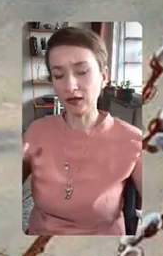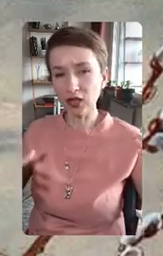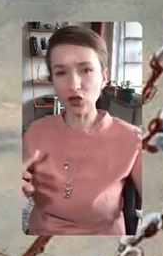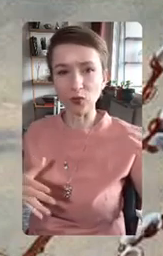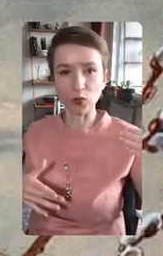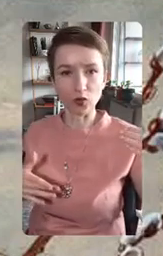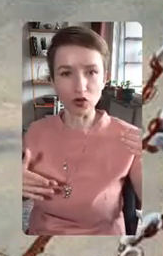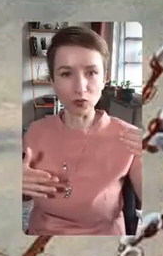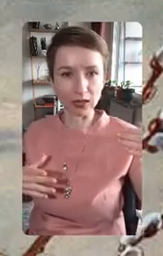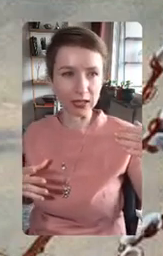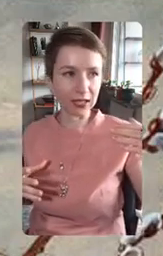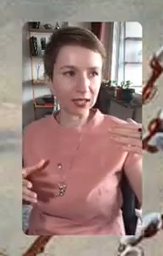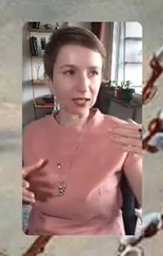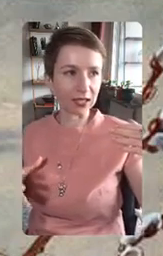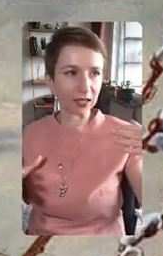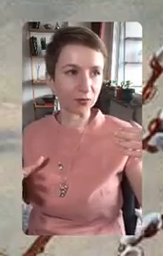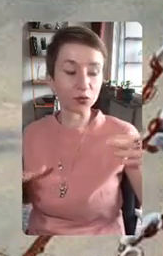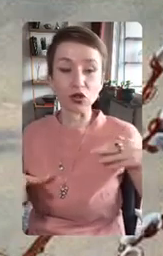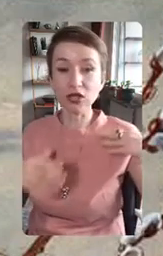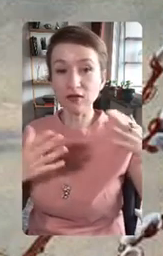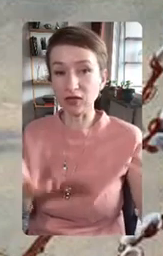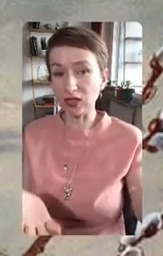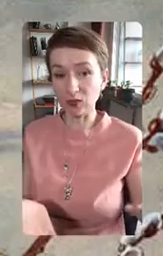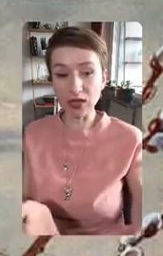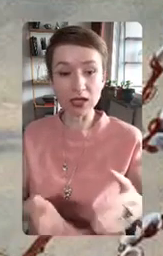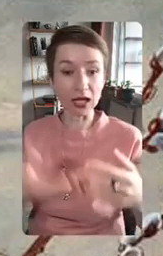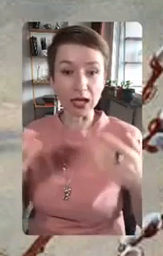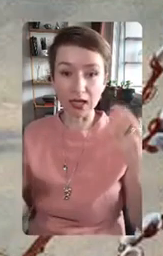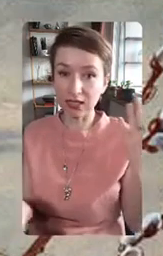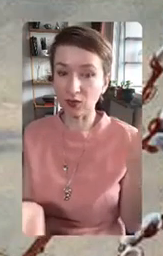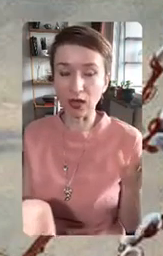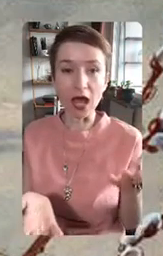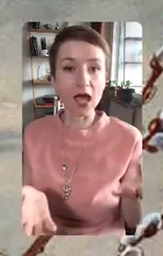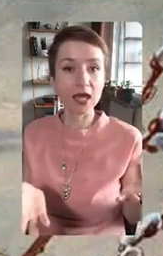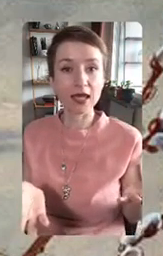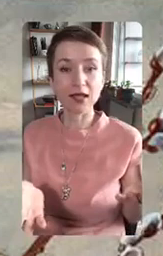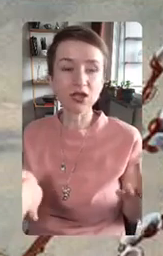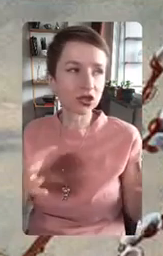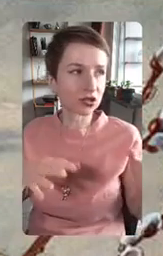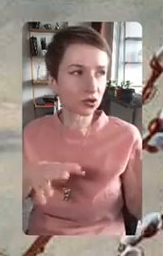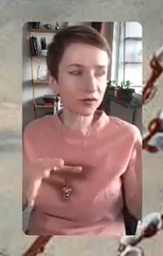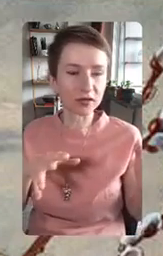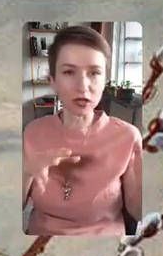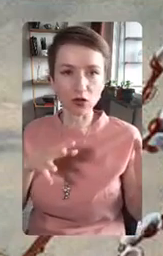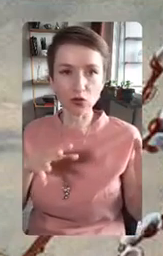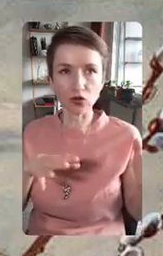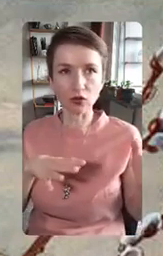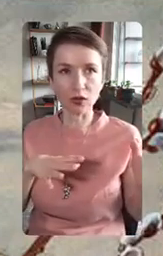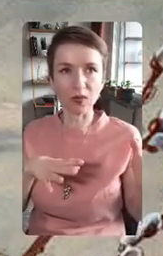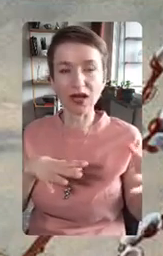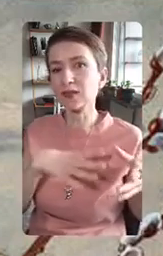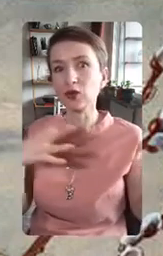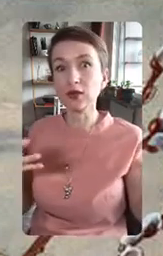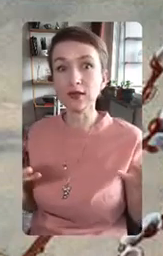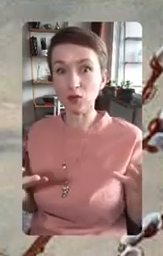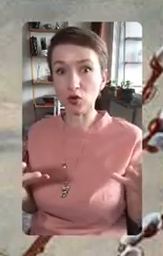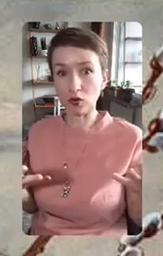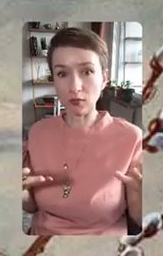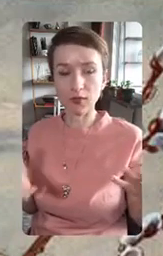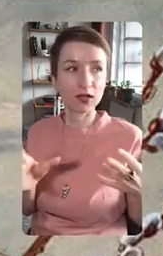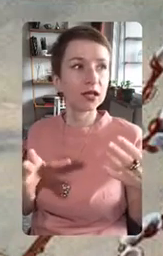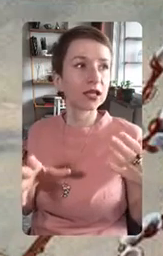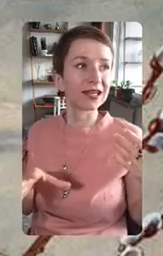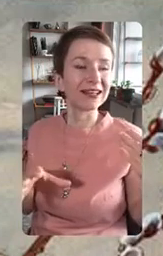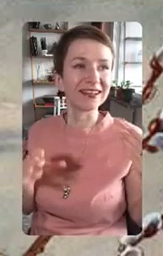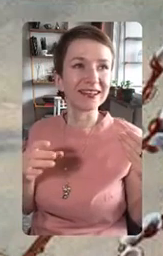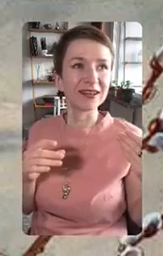инфраструктура работает так, чтобы можно было путешествовать с детьми, с колясками, и даже не задумываться о том, что там, как спуститься в